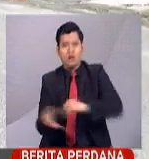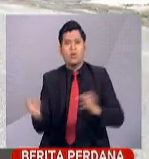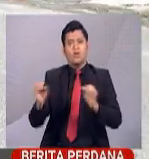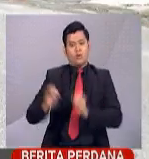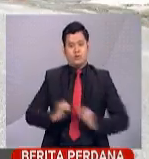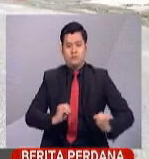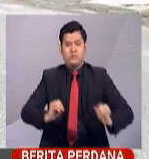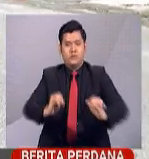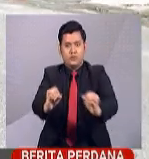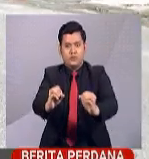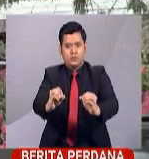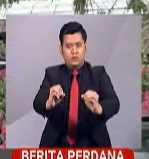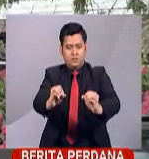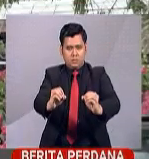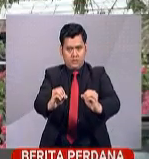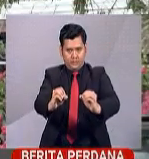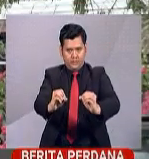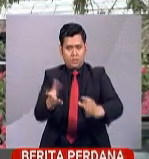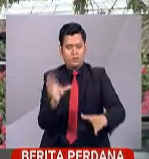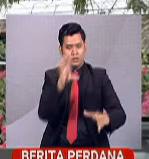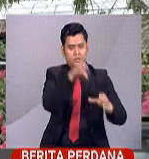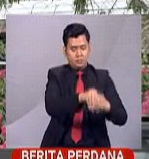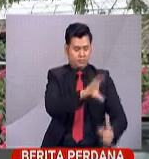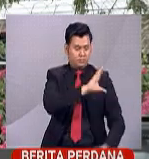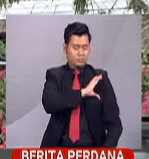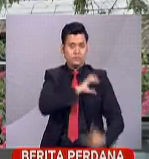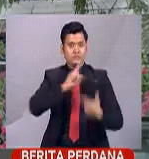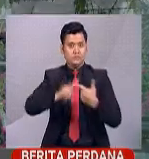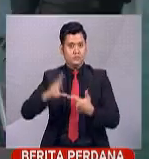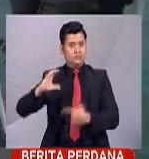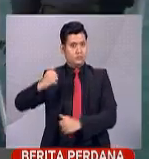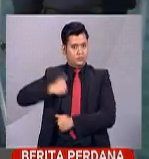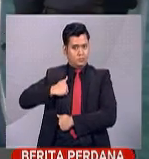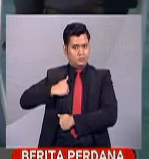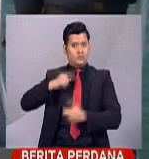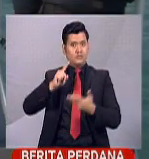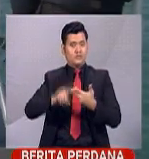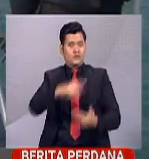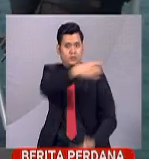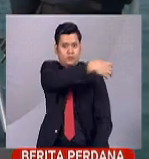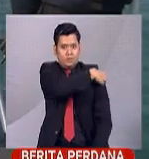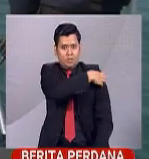Operasi Benteng melibatkan Angkatan Tentera Malaysia, Polis Diraja Malaysia, Agensi